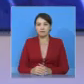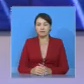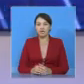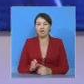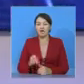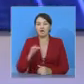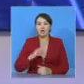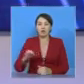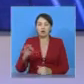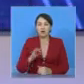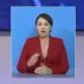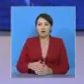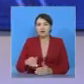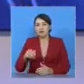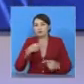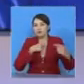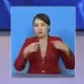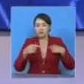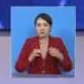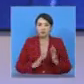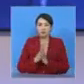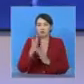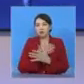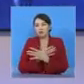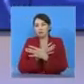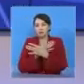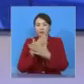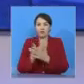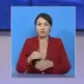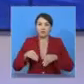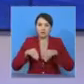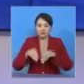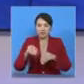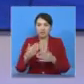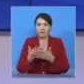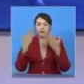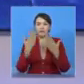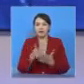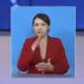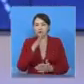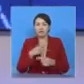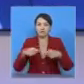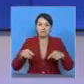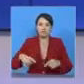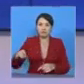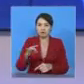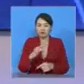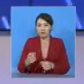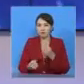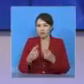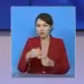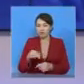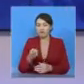Аграрии области начали страдать от лугового мотылька, повреждающего посевы. В настоящее время в нескольких районах были